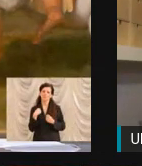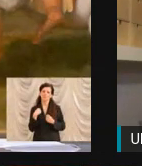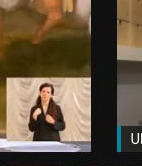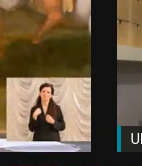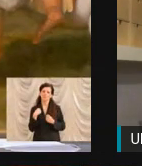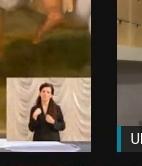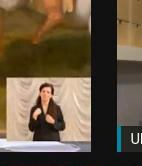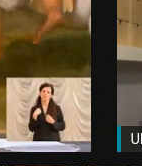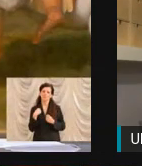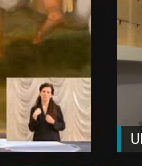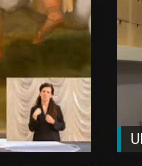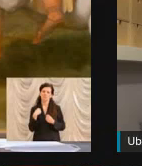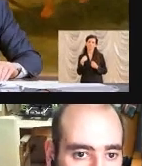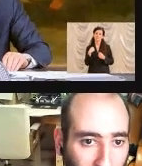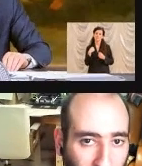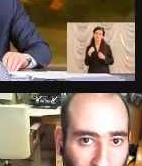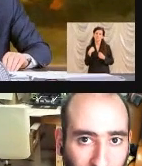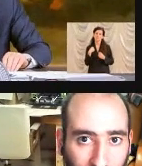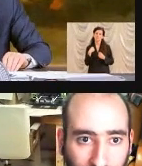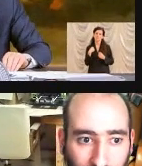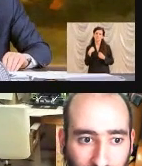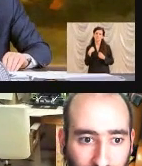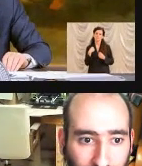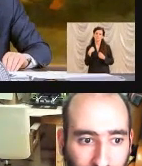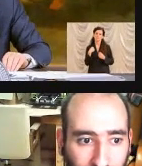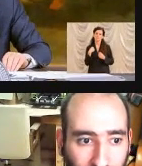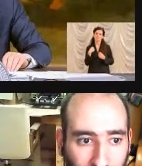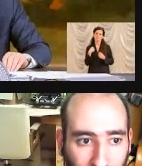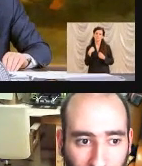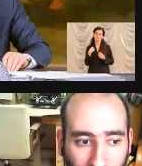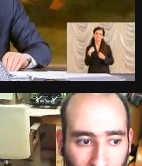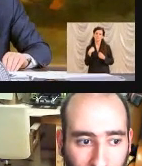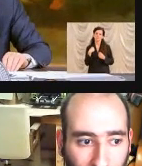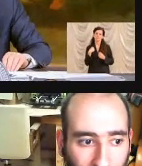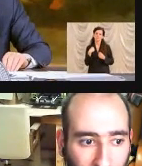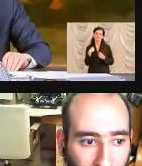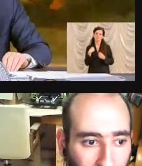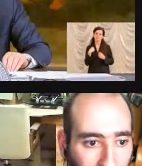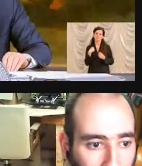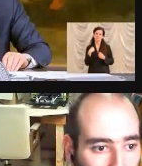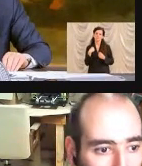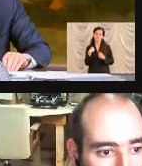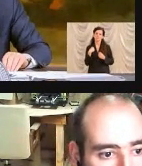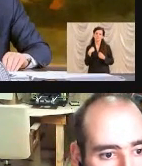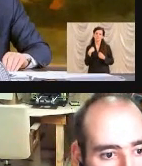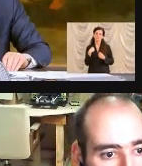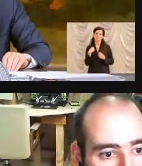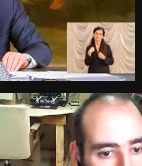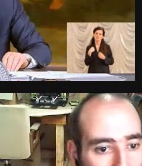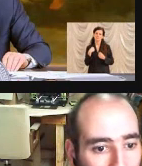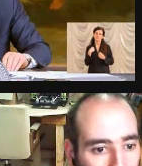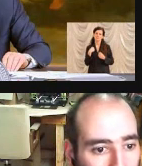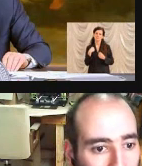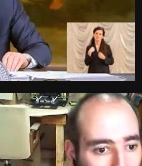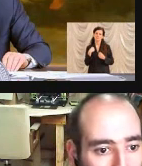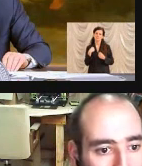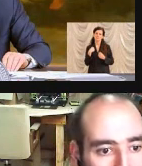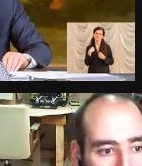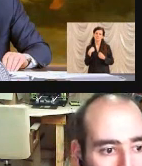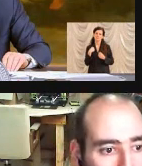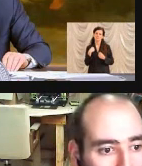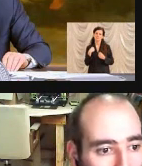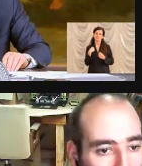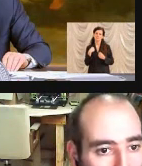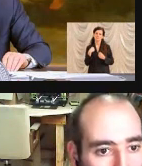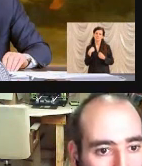commerciale se sei un'azienda o un'impresa devi invece chiamare l'autore e se vuoi usare il